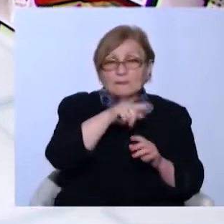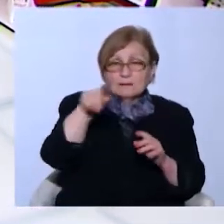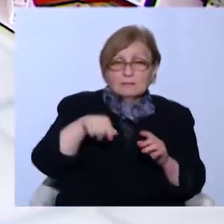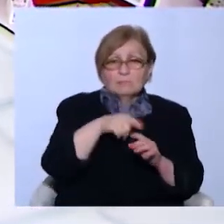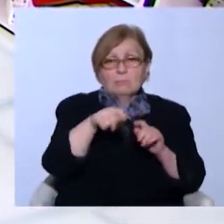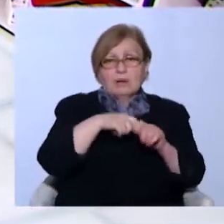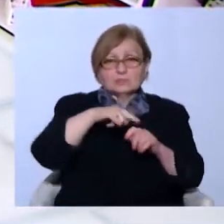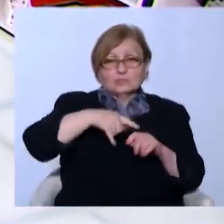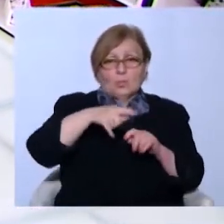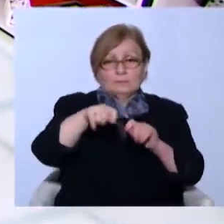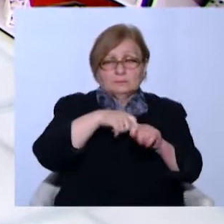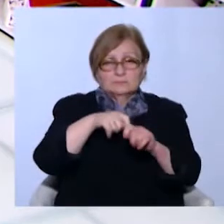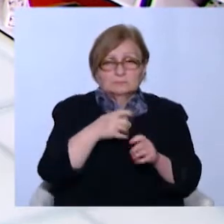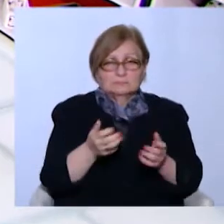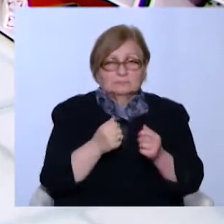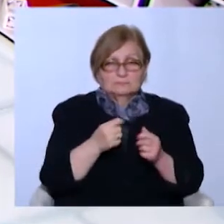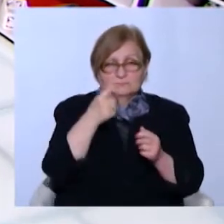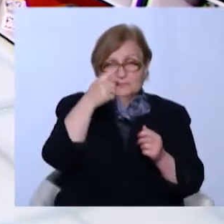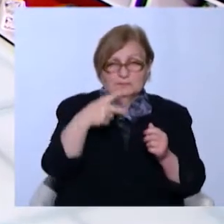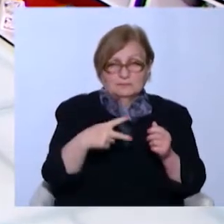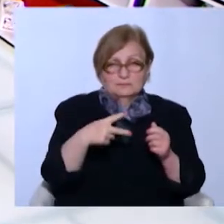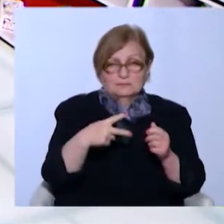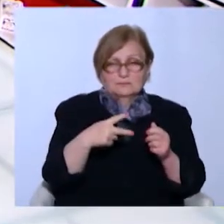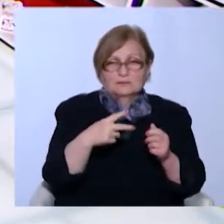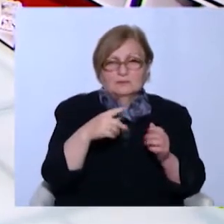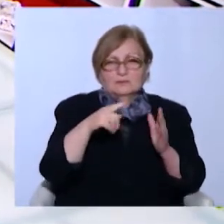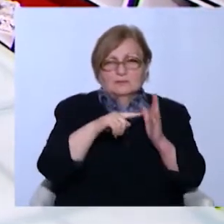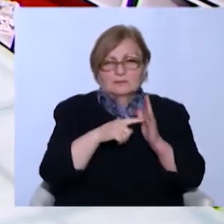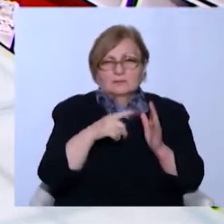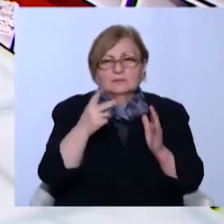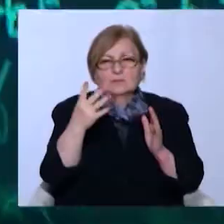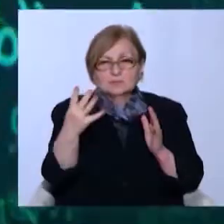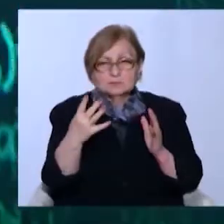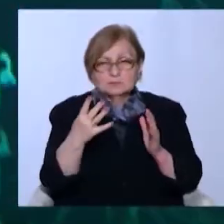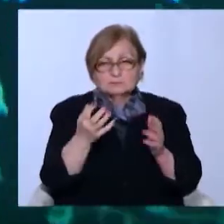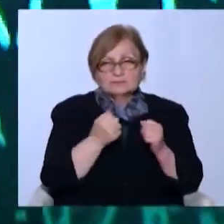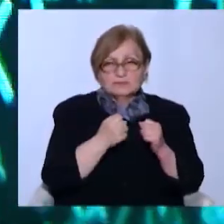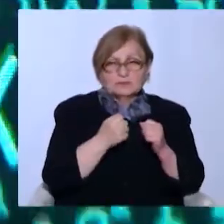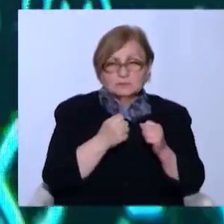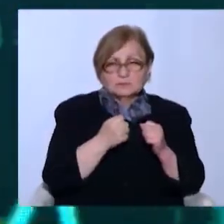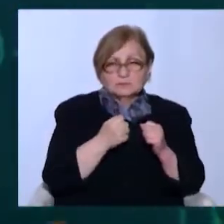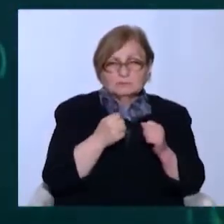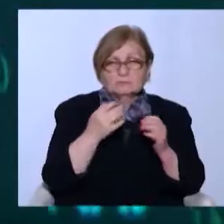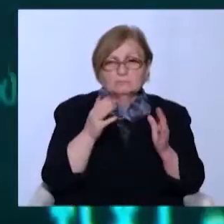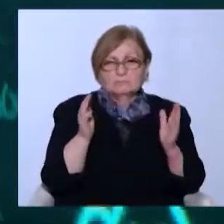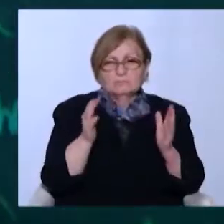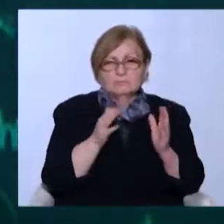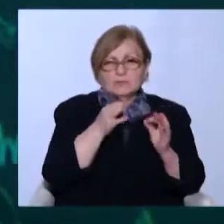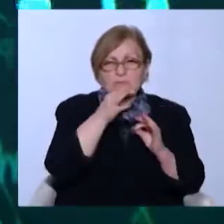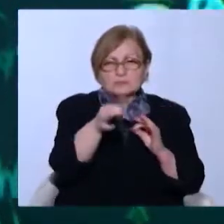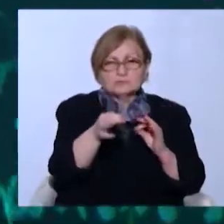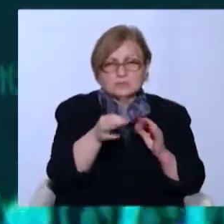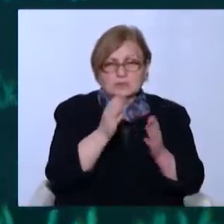მიიღება 1 მეორედი მინიმუმ 4-ზე და 2-ზე რო გავამრავლოთ, მიიღება მინიმუმ 4. ანუ პასუხი